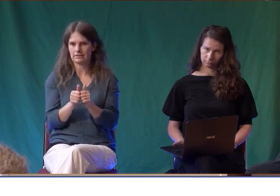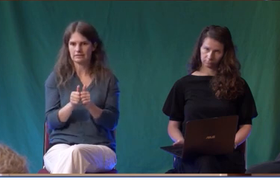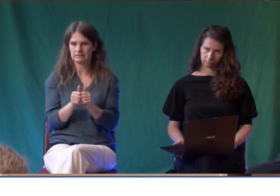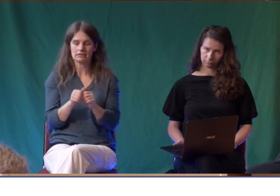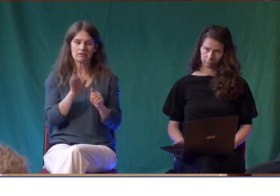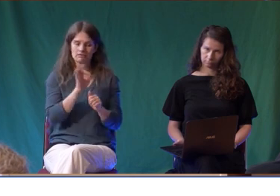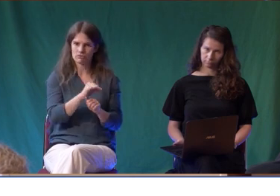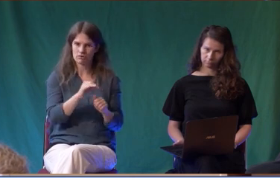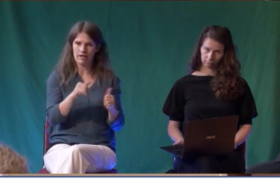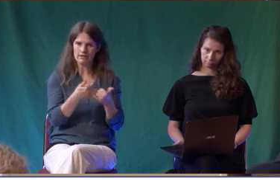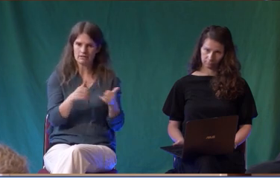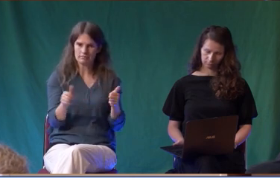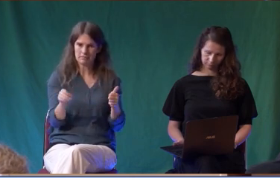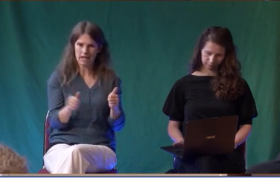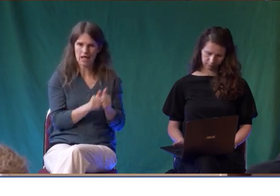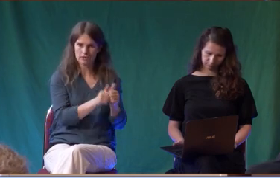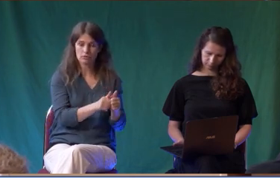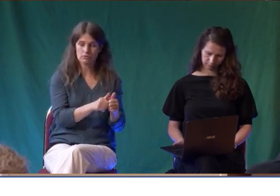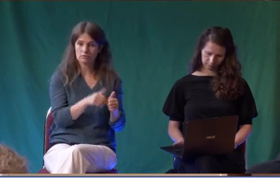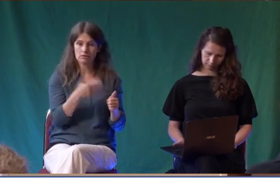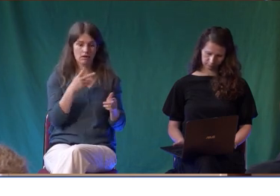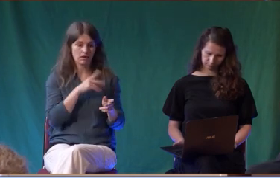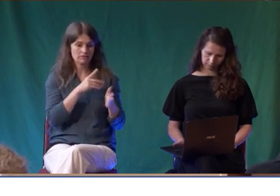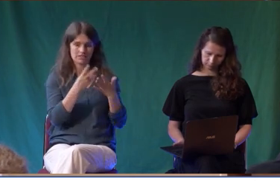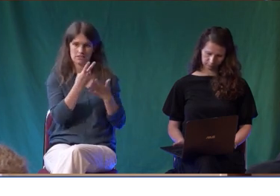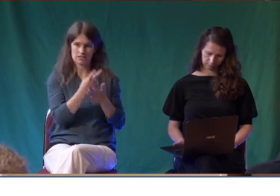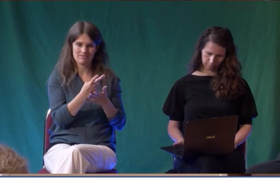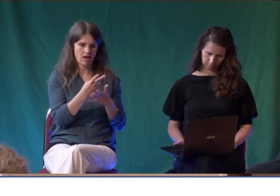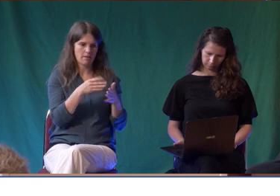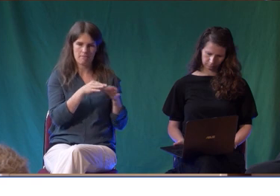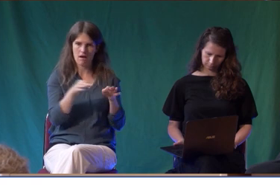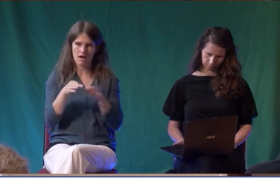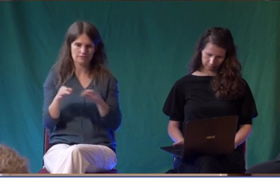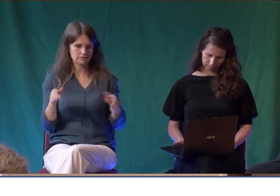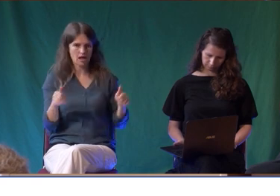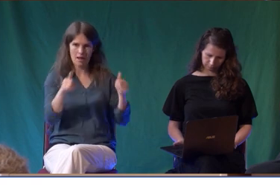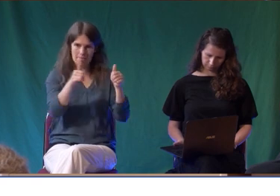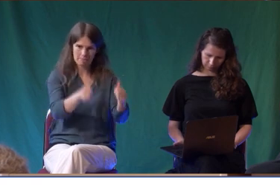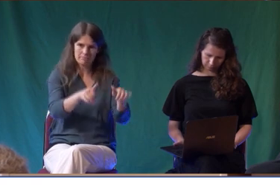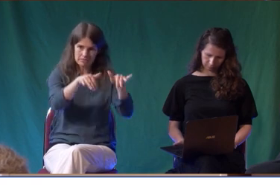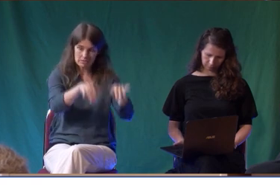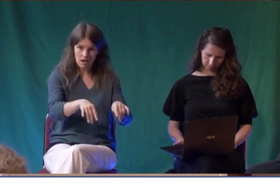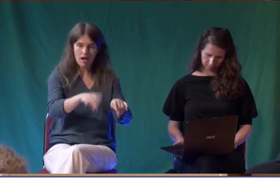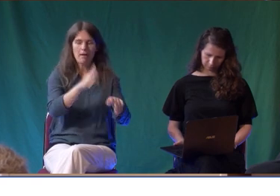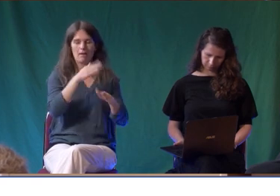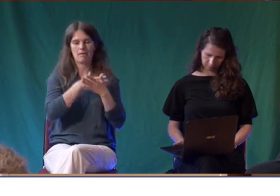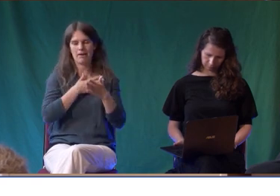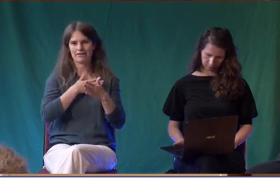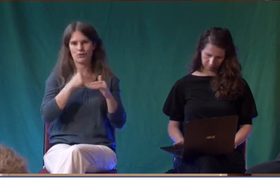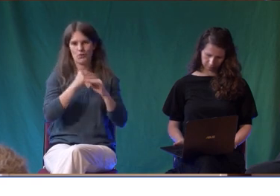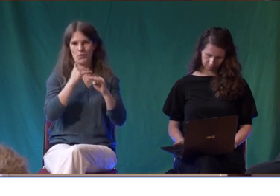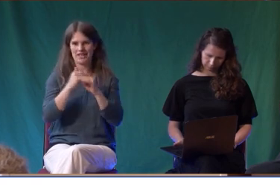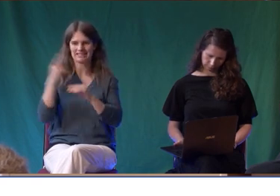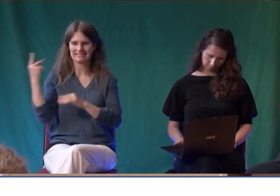haben wir zwei bedarfsgerechte Maßnahmen zu Unterstützung der Eltern mit Behinderungen und darüber werden meine beiden verehrten Kolleginnen nachher selbst